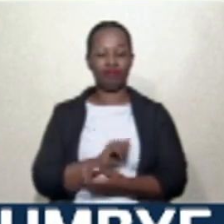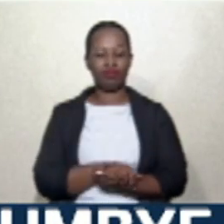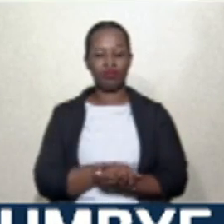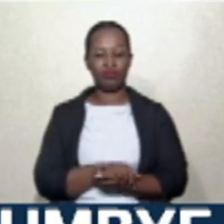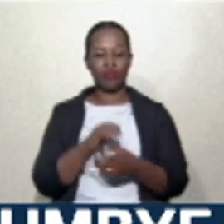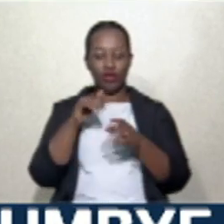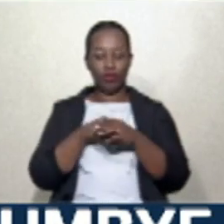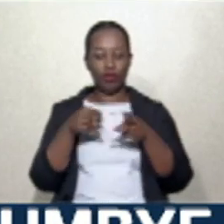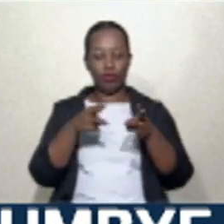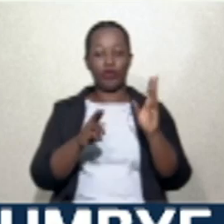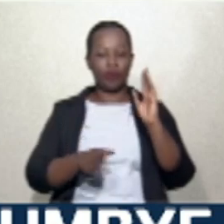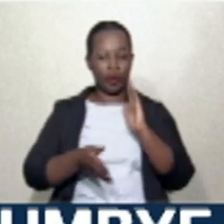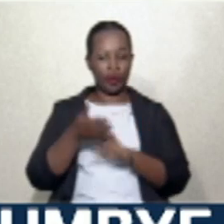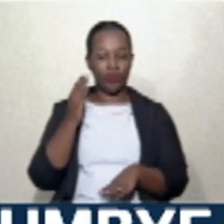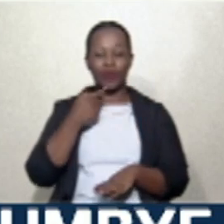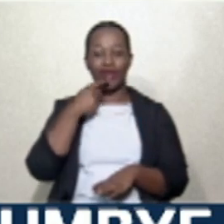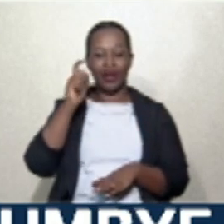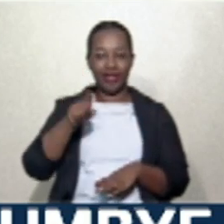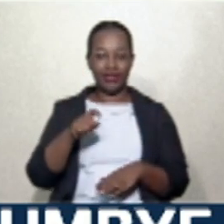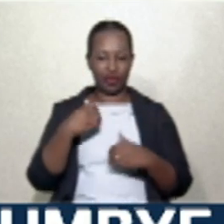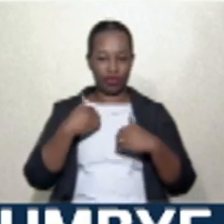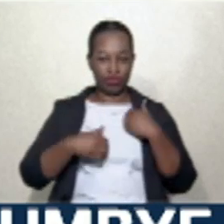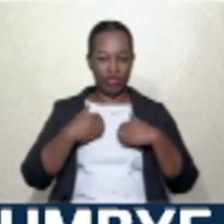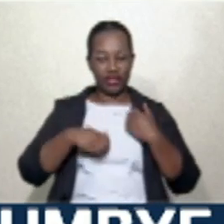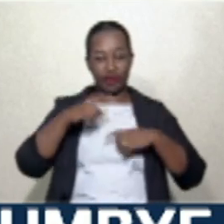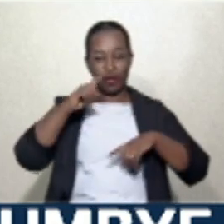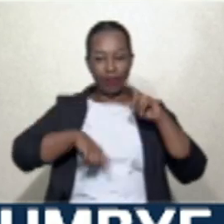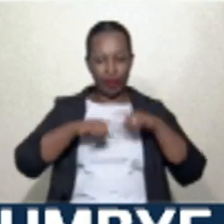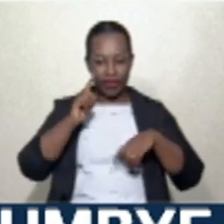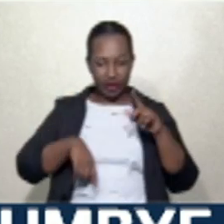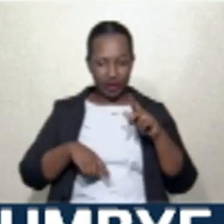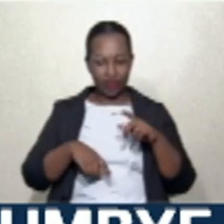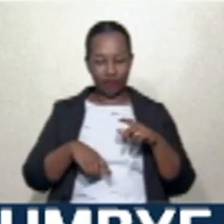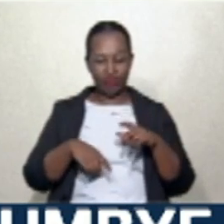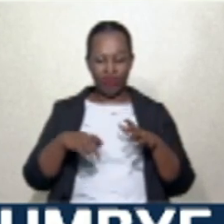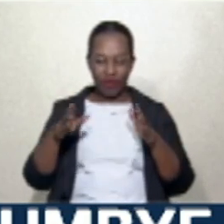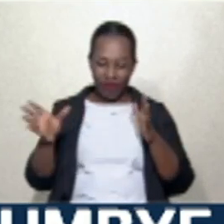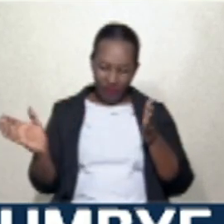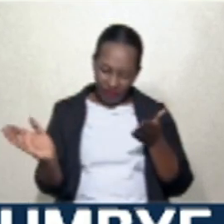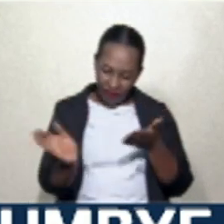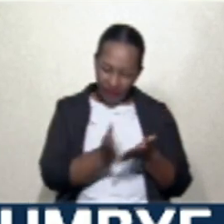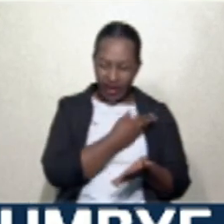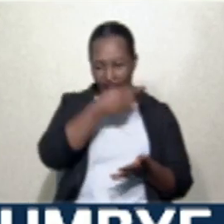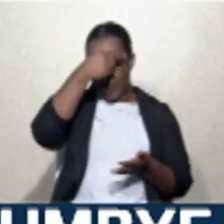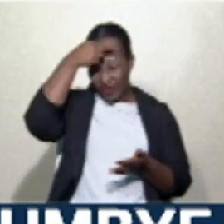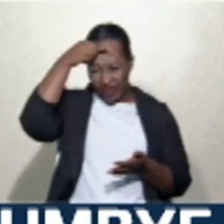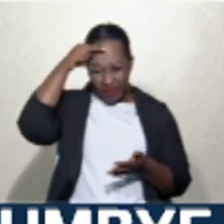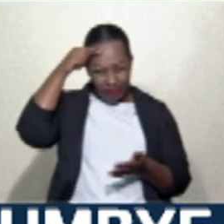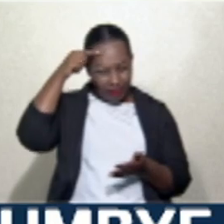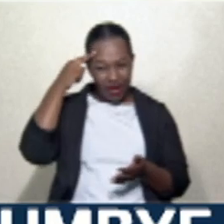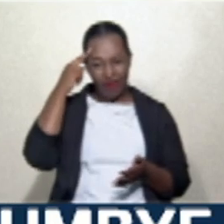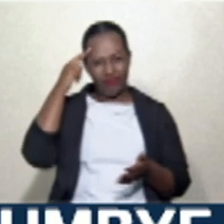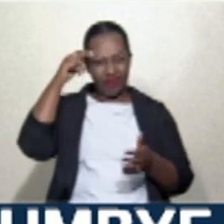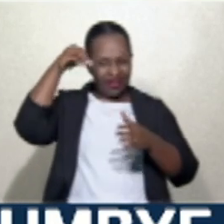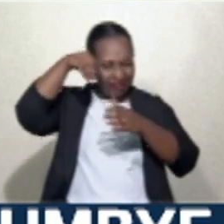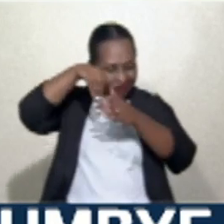Mu buryo bwihutirwa hakenewe ubushake bwa politiki bwo kurandura impamvu muzi z'umutekano muke